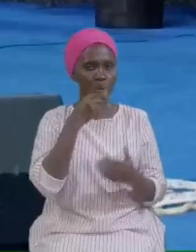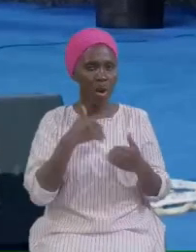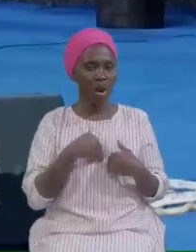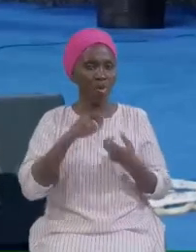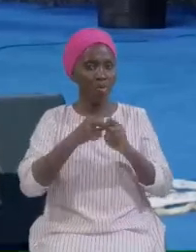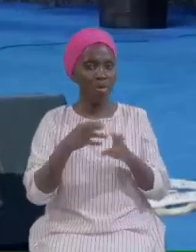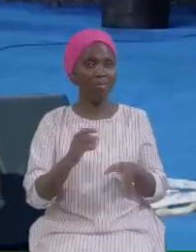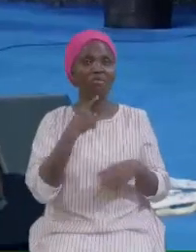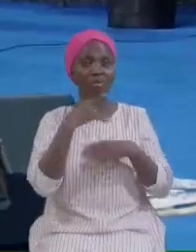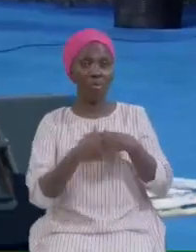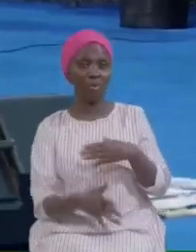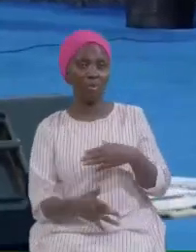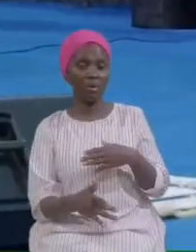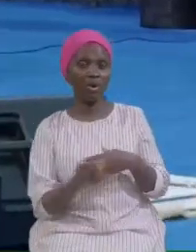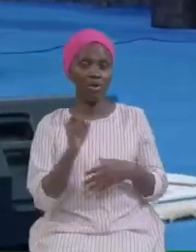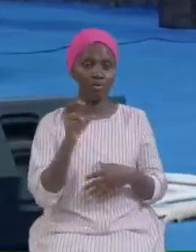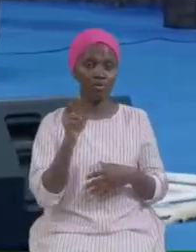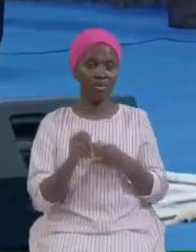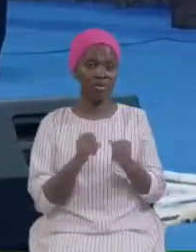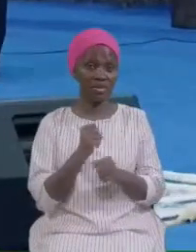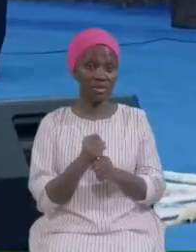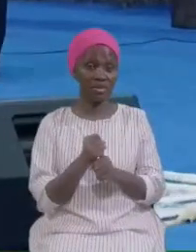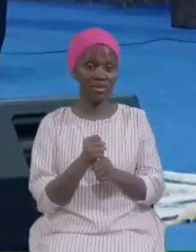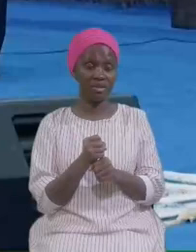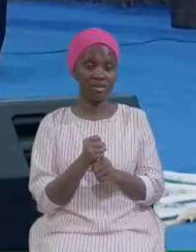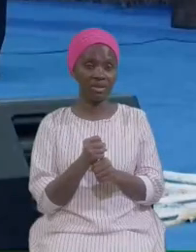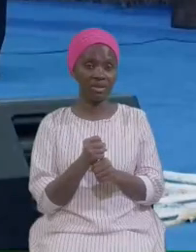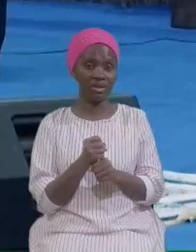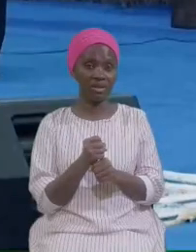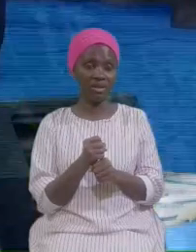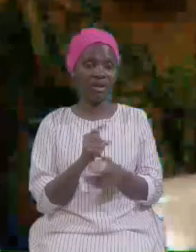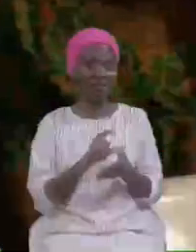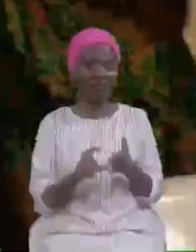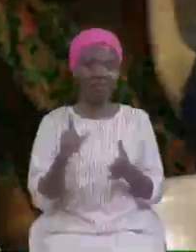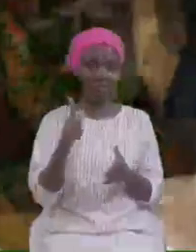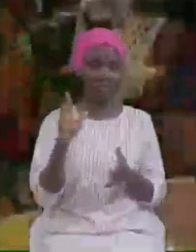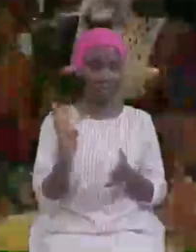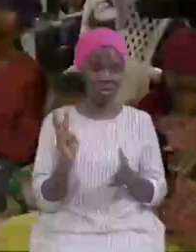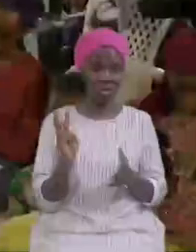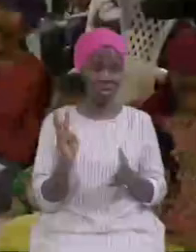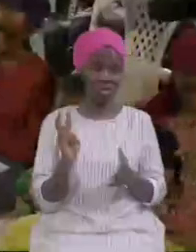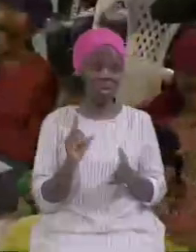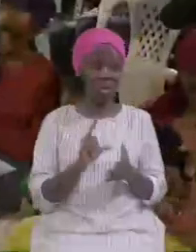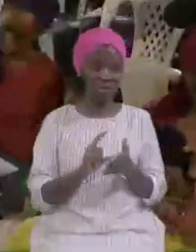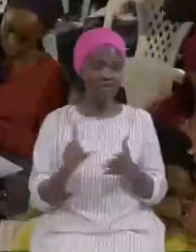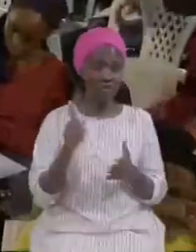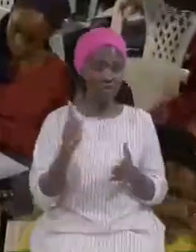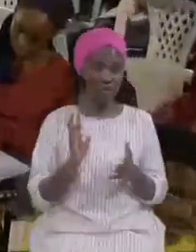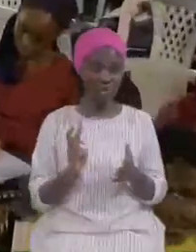Or, il y avait une femme atteinte d'une perte de sang depuis 12 ans. Verset 26.